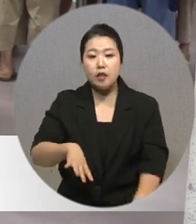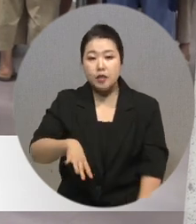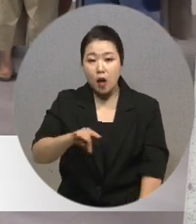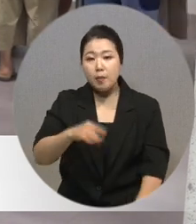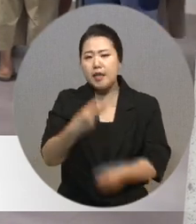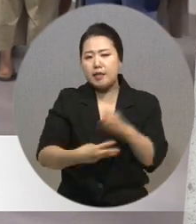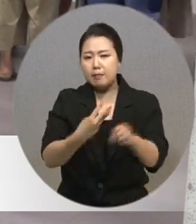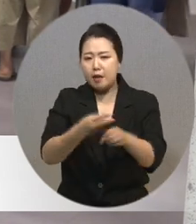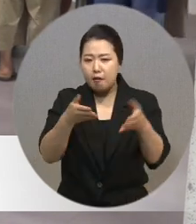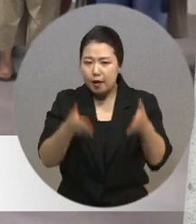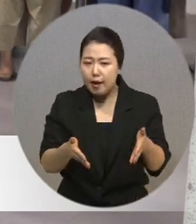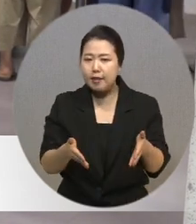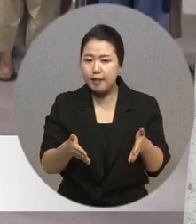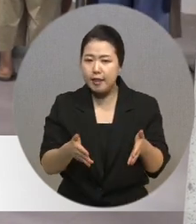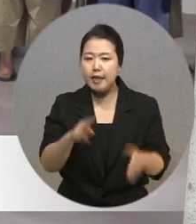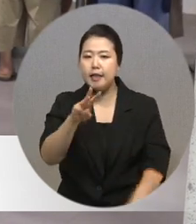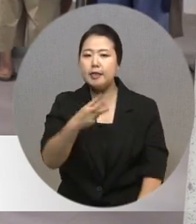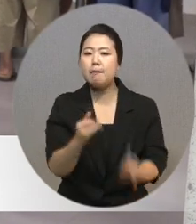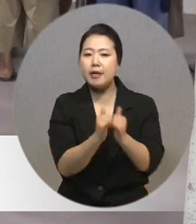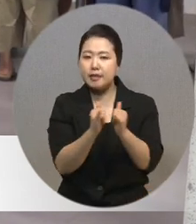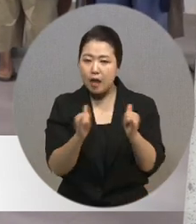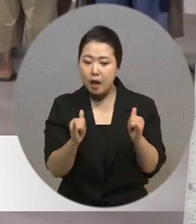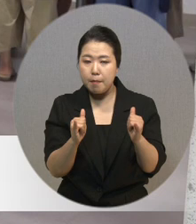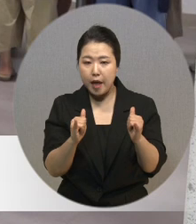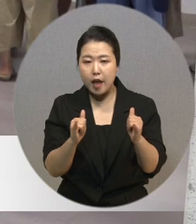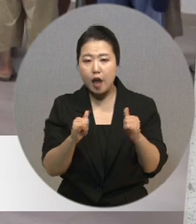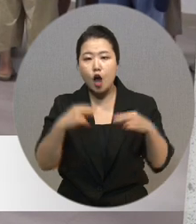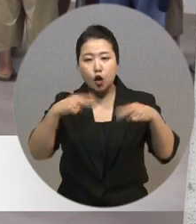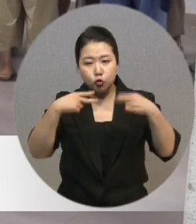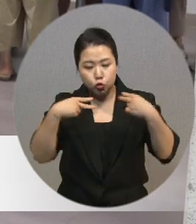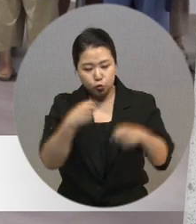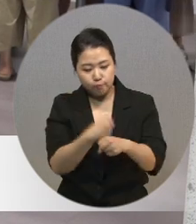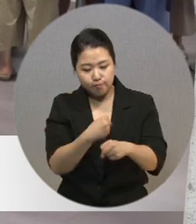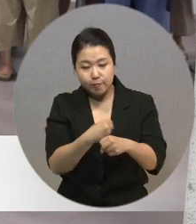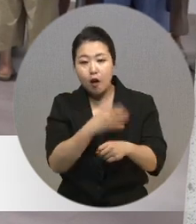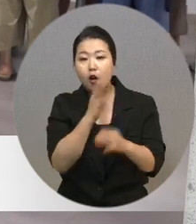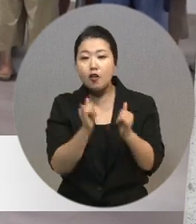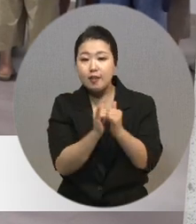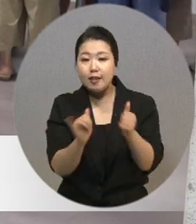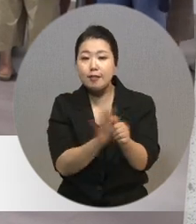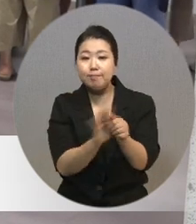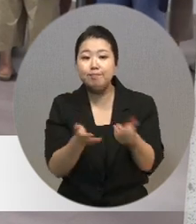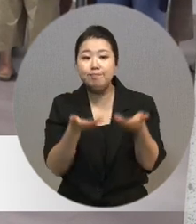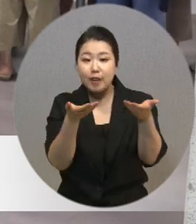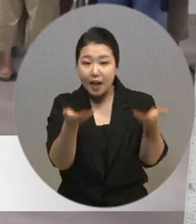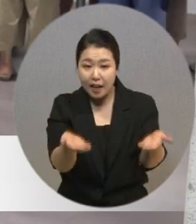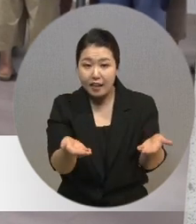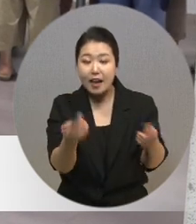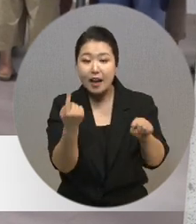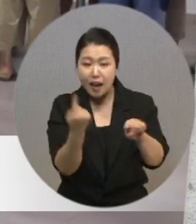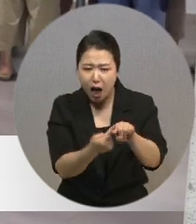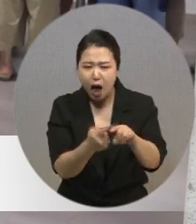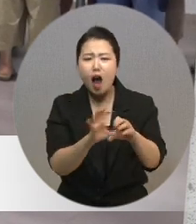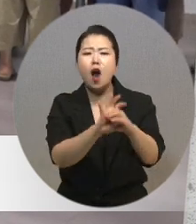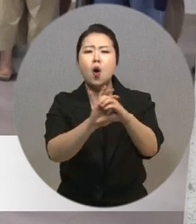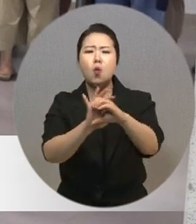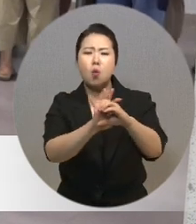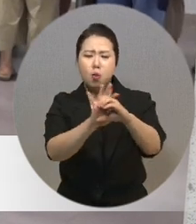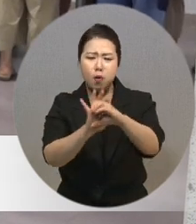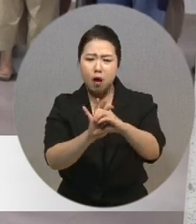에은 약분의 국수를 만들어서 어르신에게 제공해 드리다가 코로나로